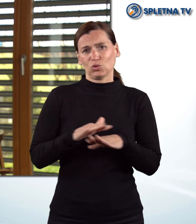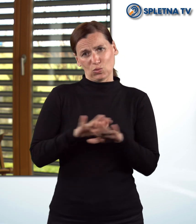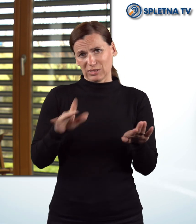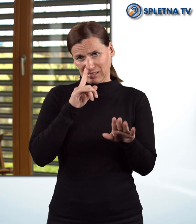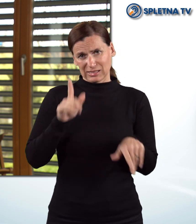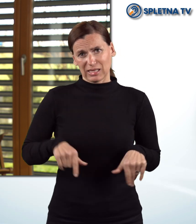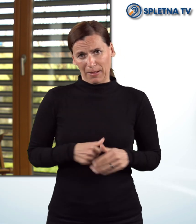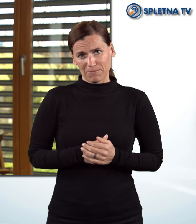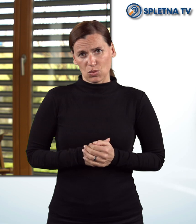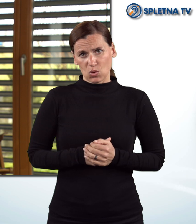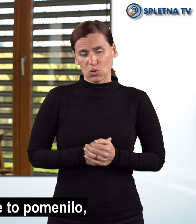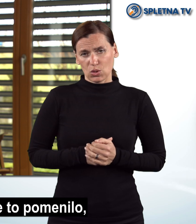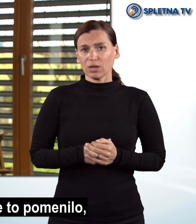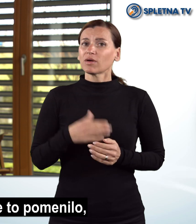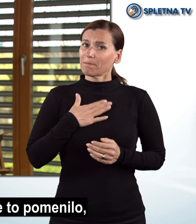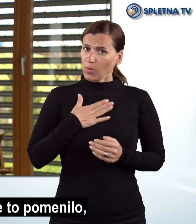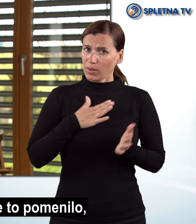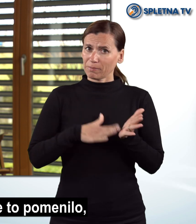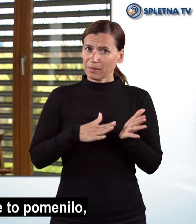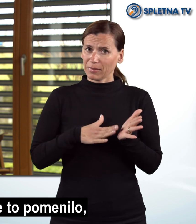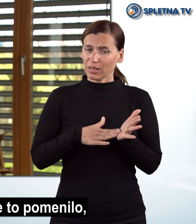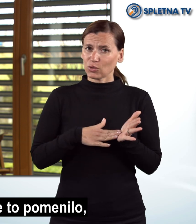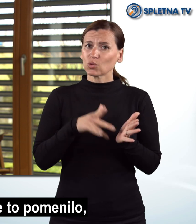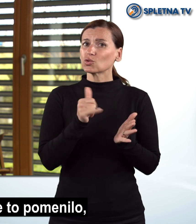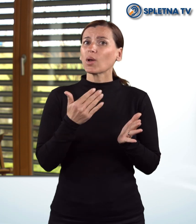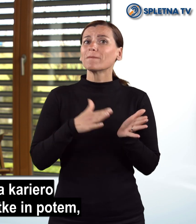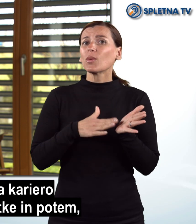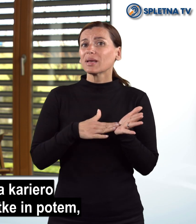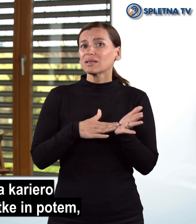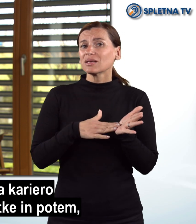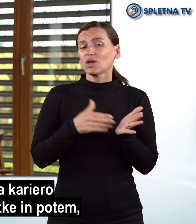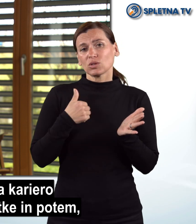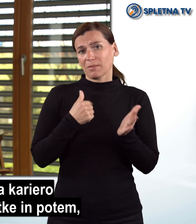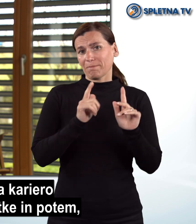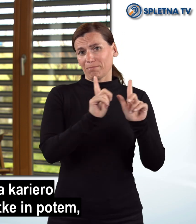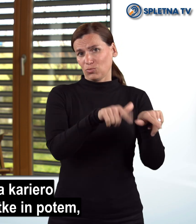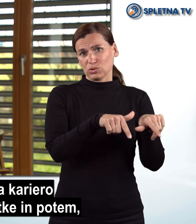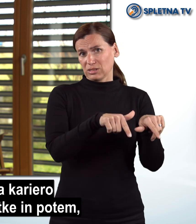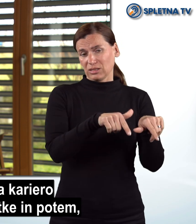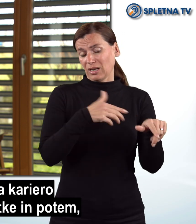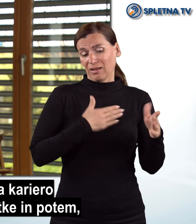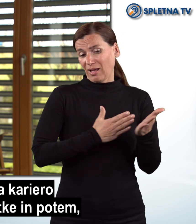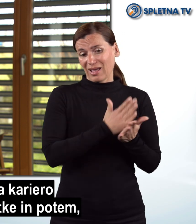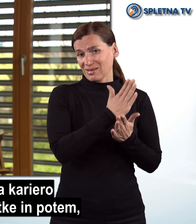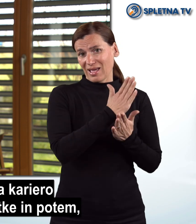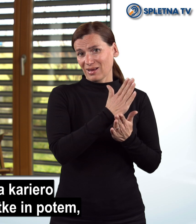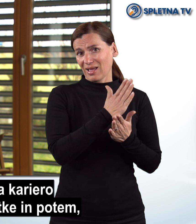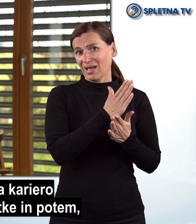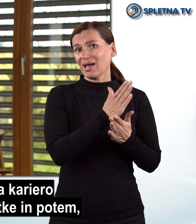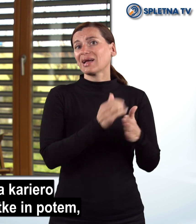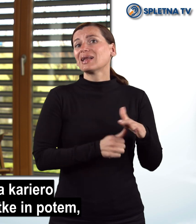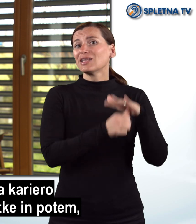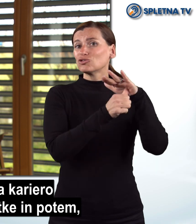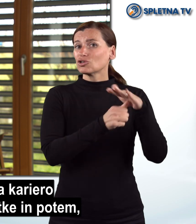slabo. V mojem primeru je to pomenilo, da sem pustila kariero klinične